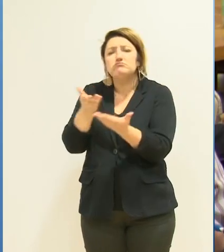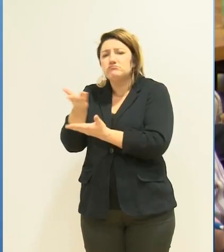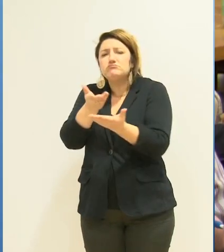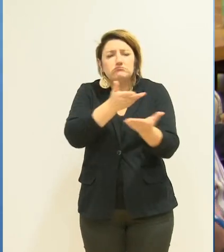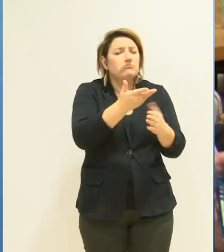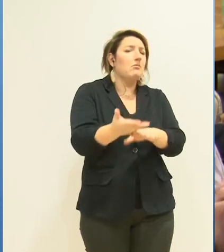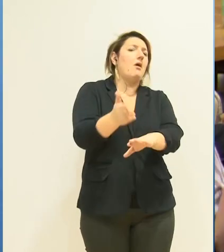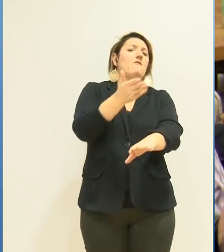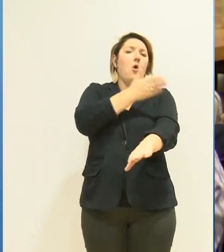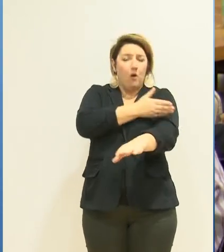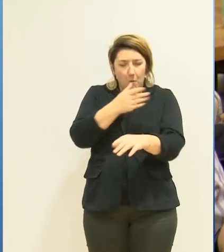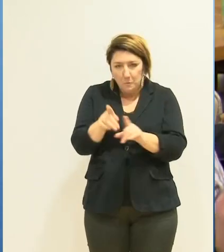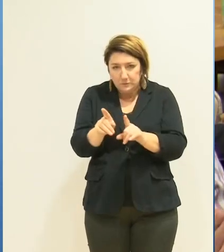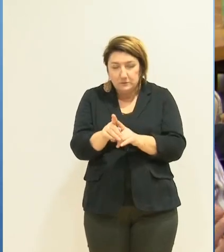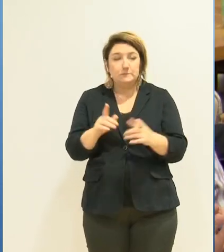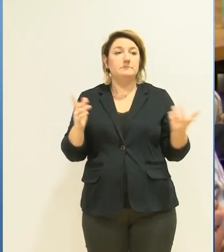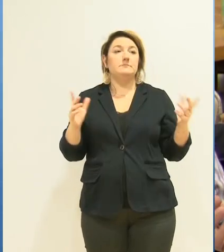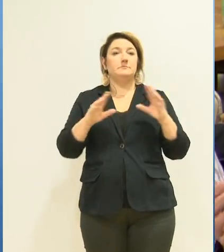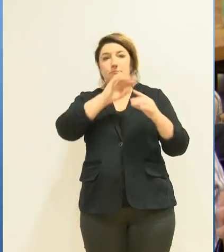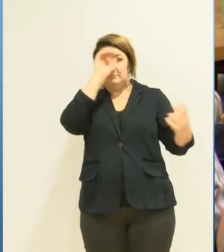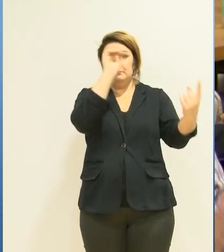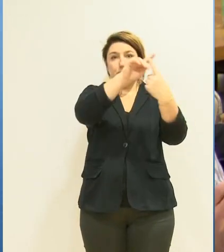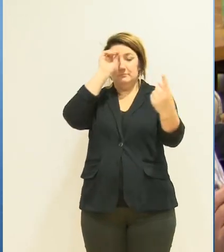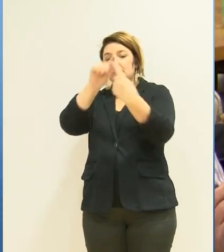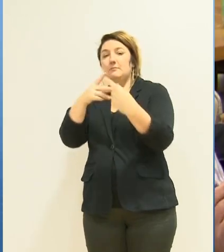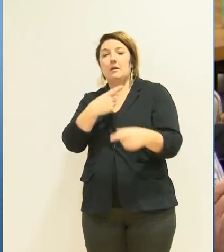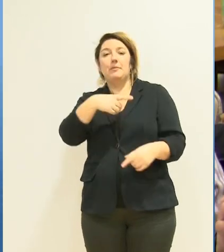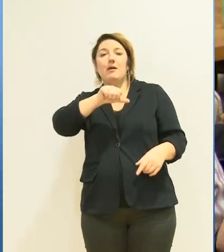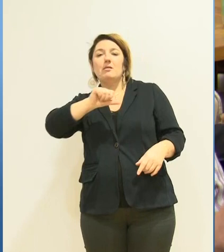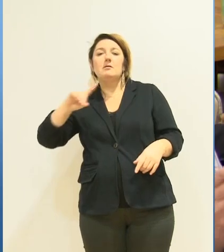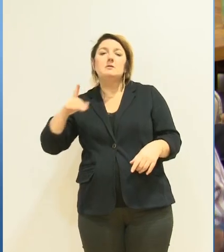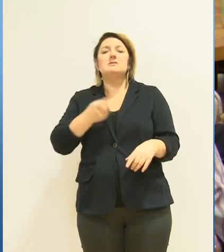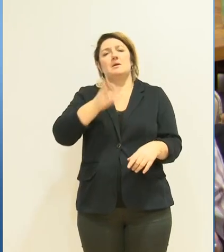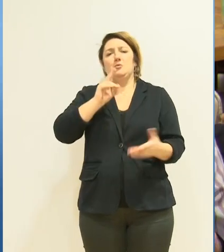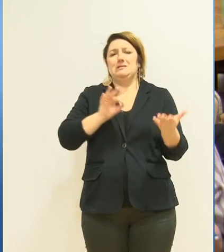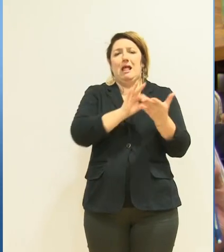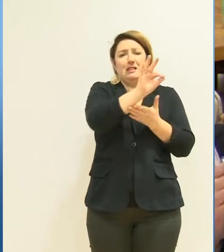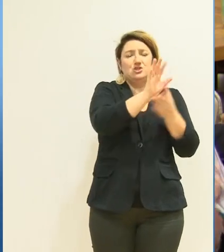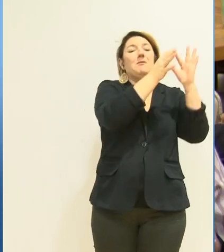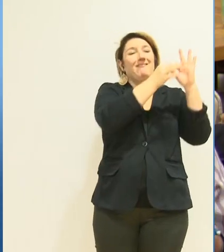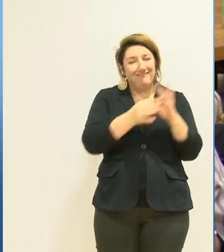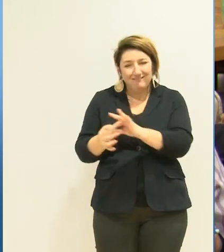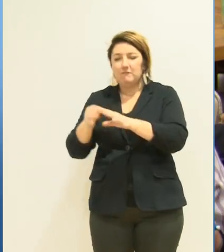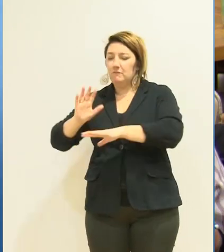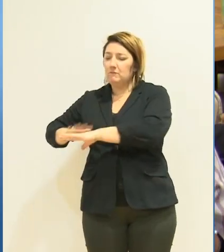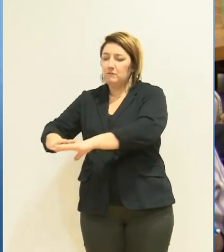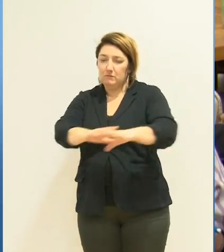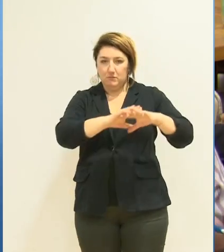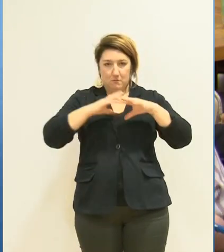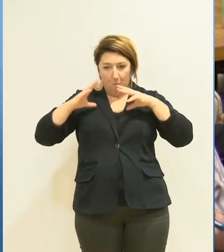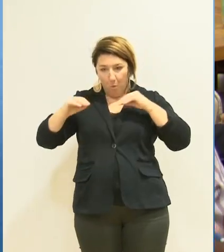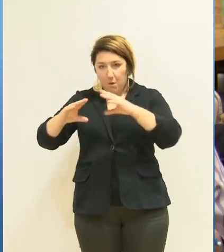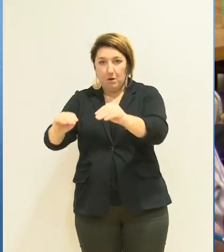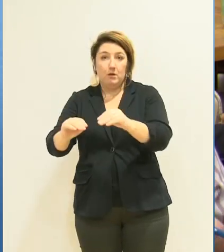de après les grands objectifs du pdc plus niveau stratégique une déclinaison sur les quartiers notamment les quartiers